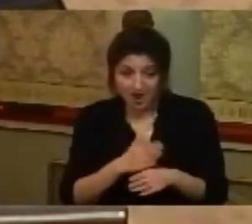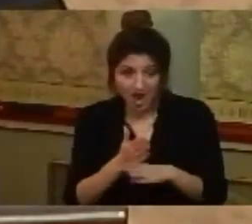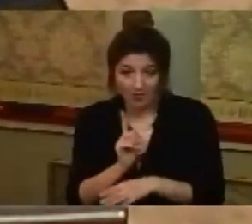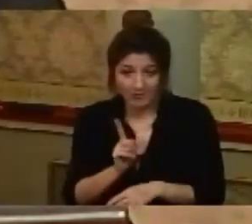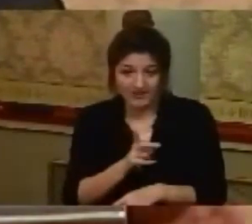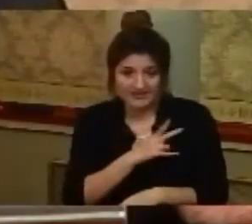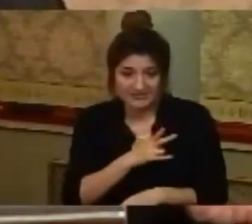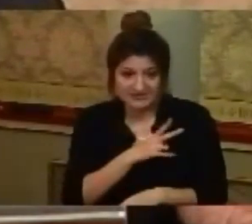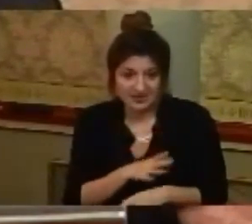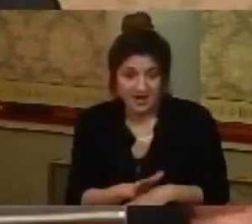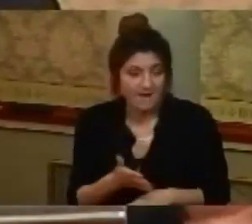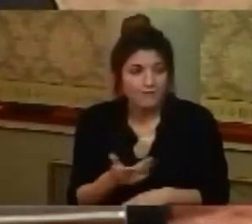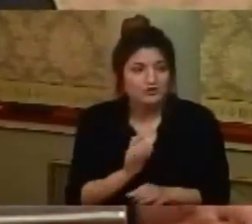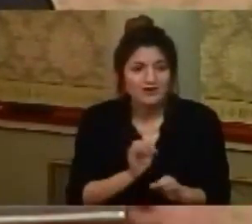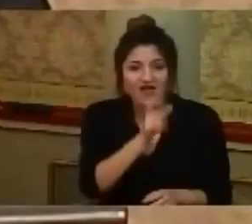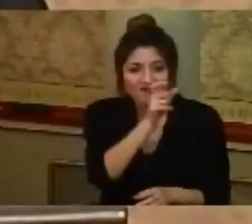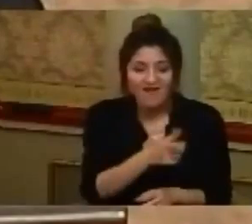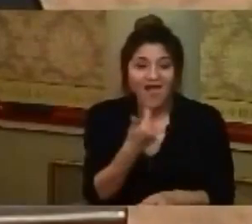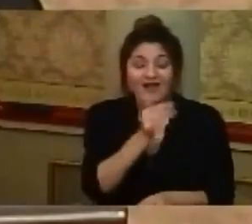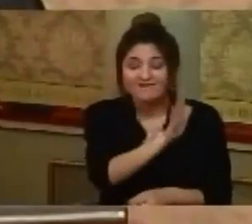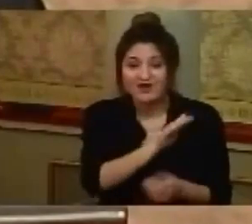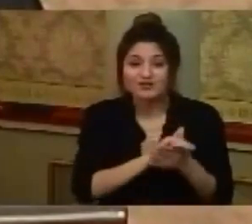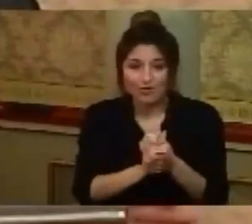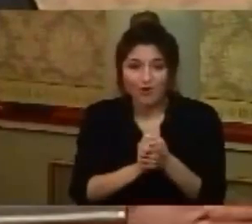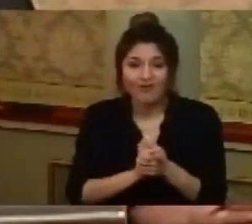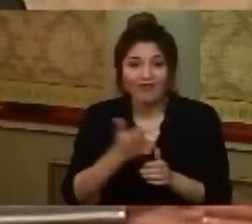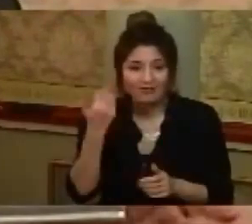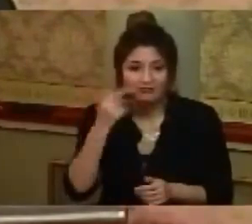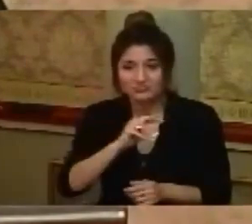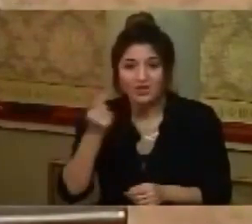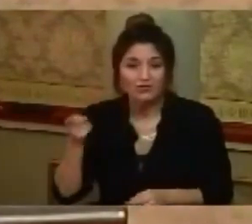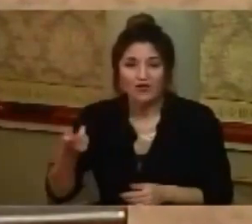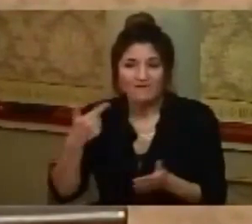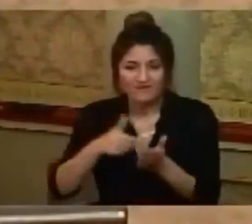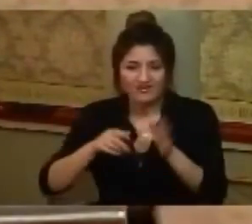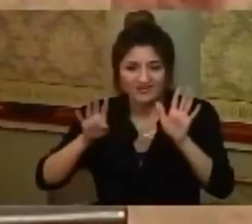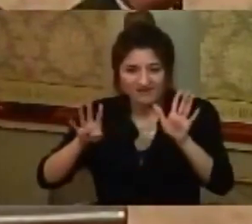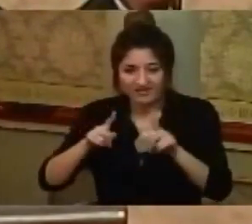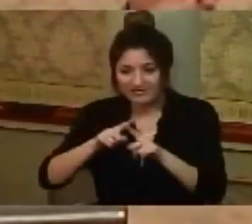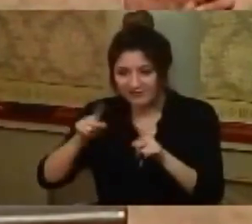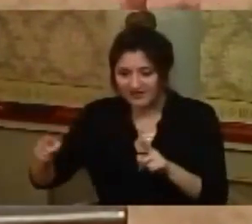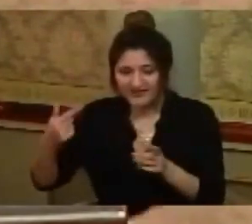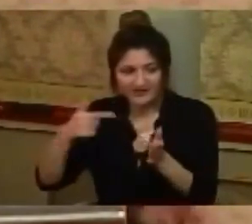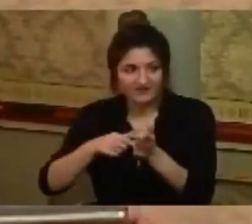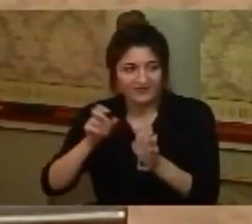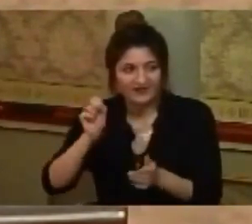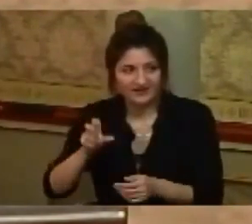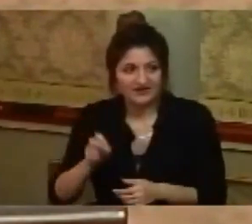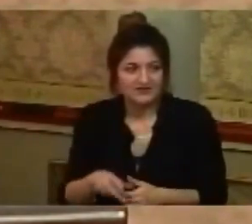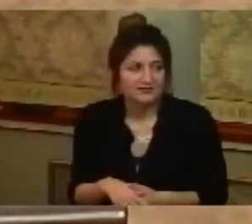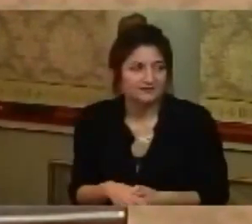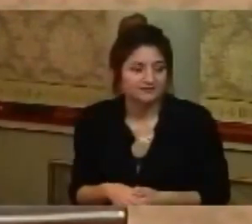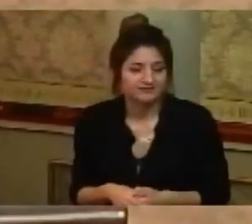istina. Možda niste vi, ali neko od vaših kolega. To je bilo u mandatu 2009. i 2013. Moli vas.